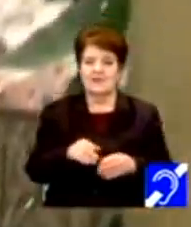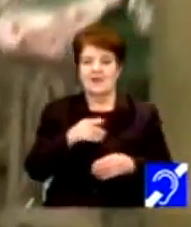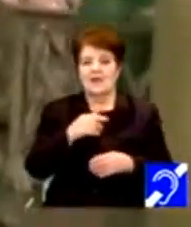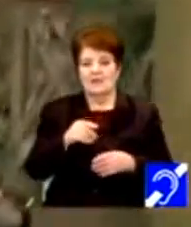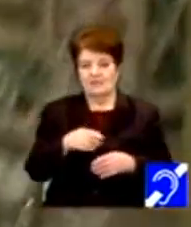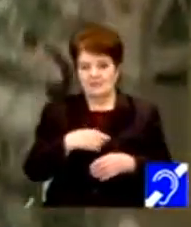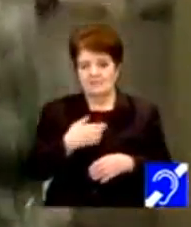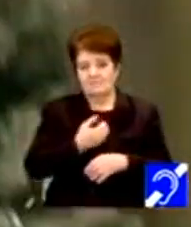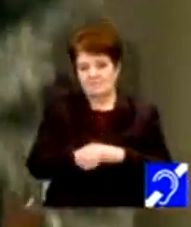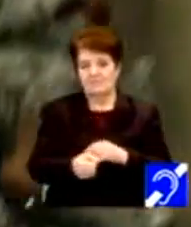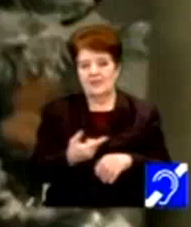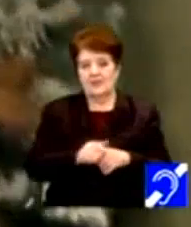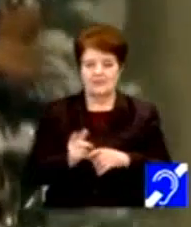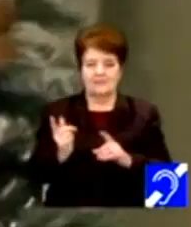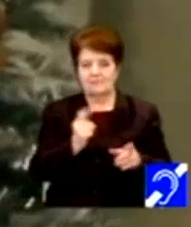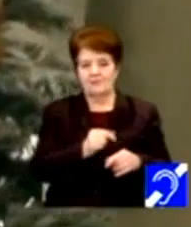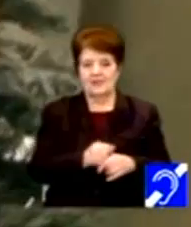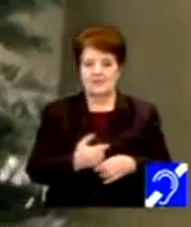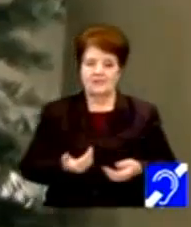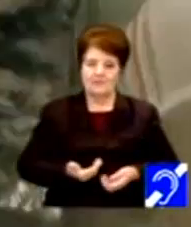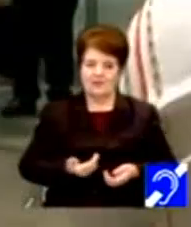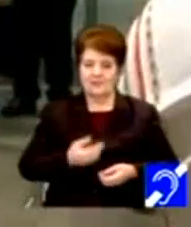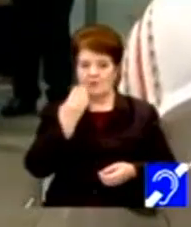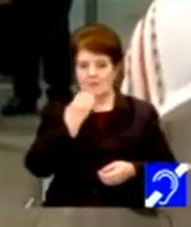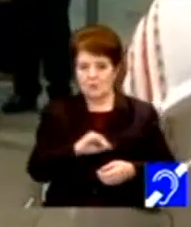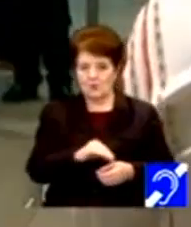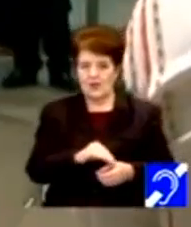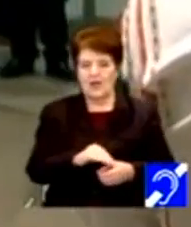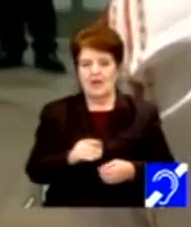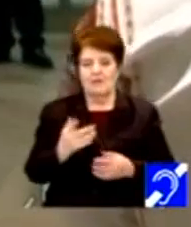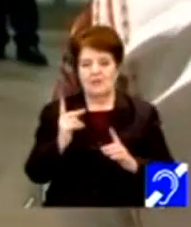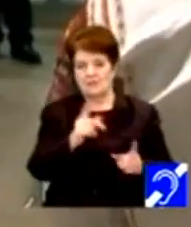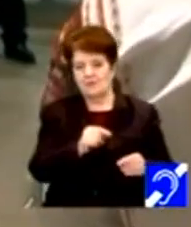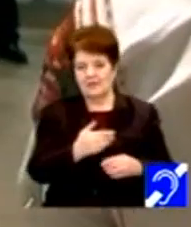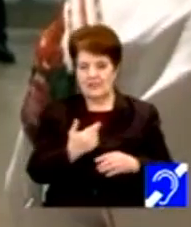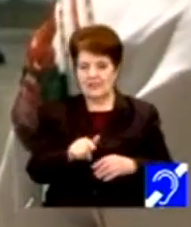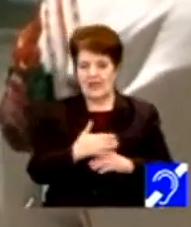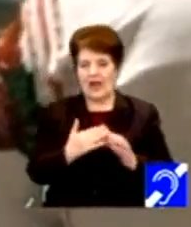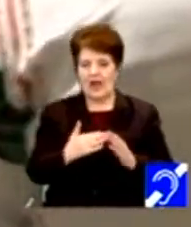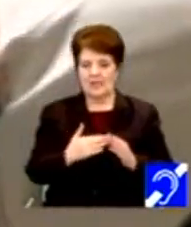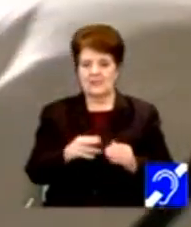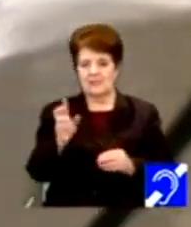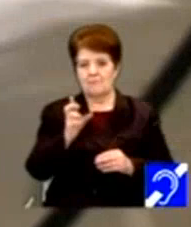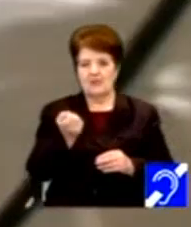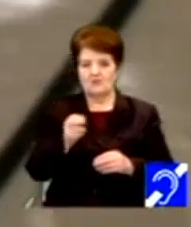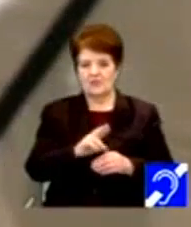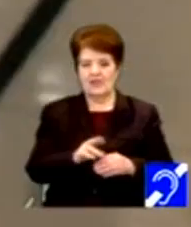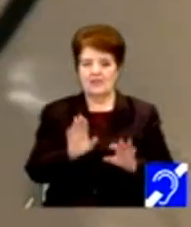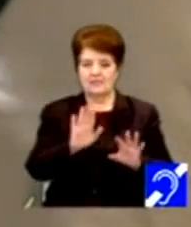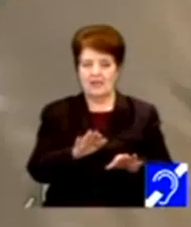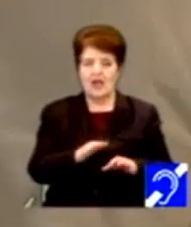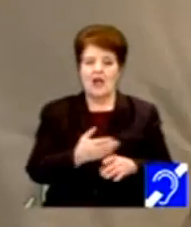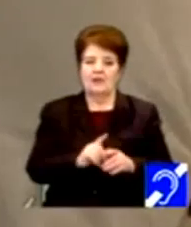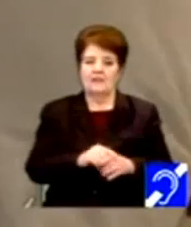alți consăteni să-și caute o viață mai bună departe de casă. Curând, un nou sat Bosanci s-a format în Belgia. Consătenii nu au